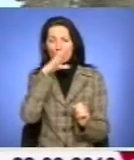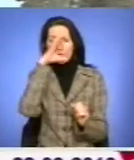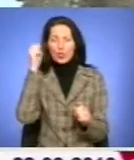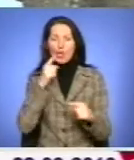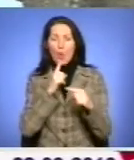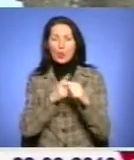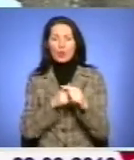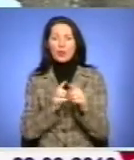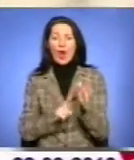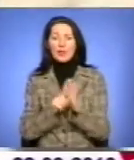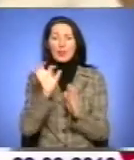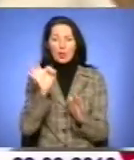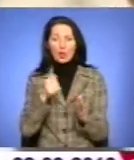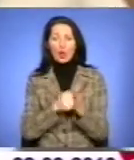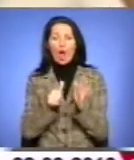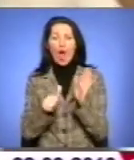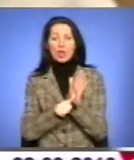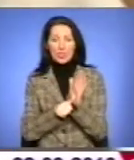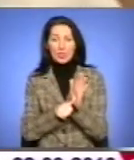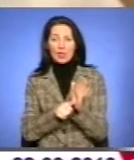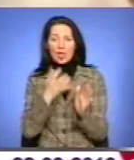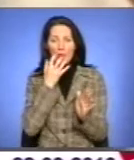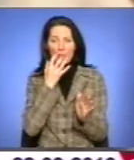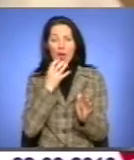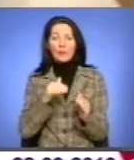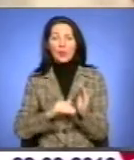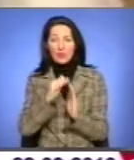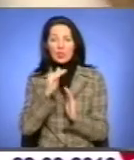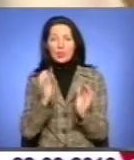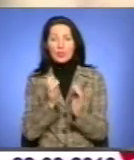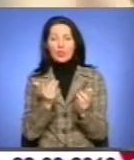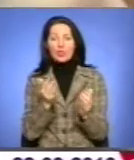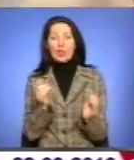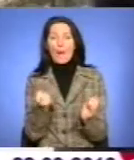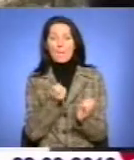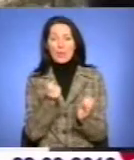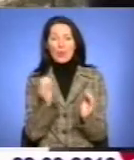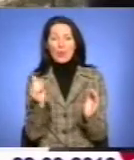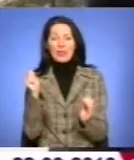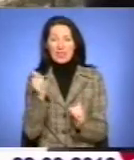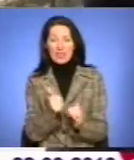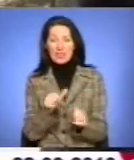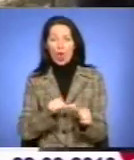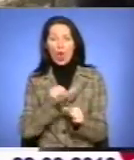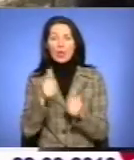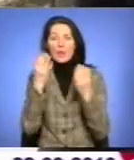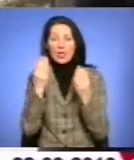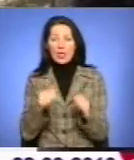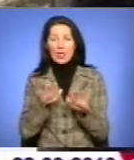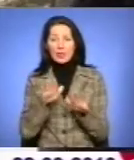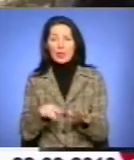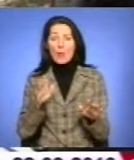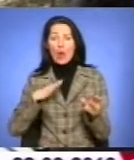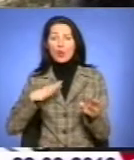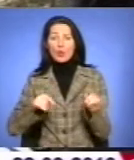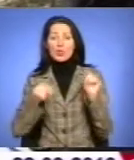плюсовою температурою до 6 градусів Цельсія і вище у день збережеться ще мінімум тиждень. Окремі дні місцями